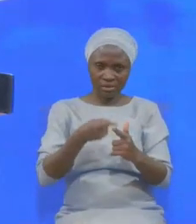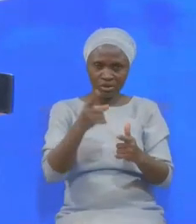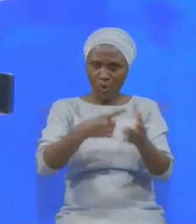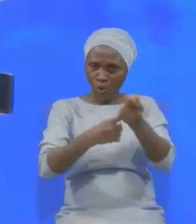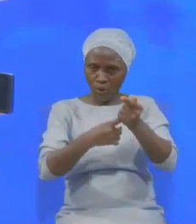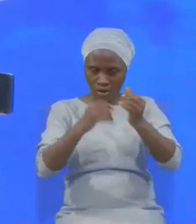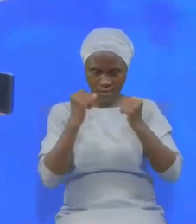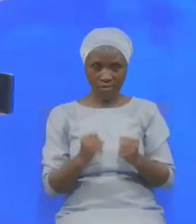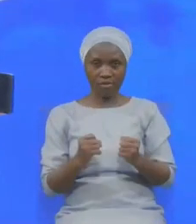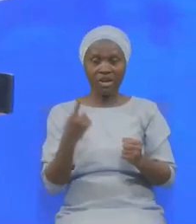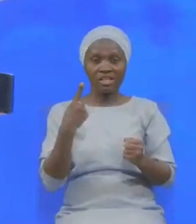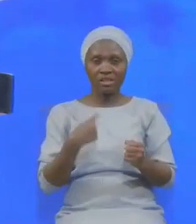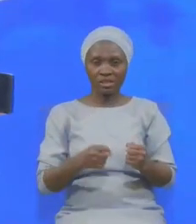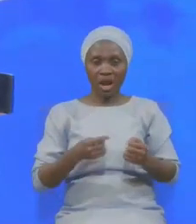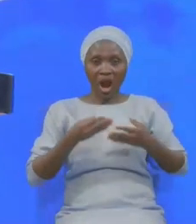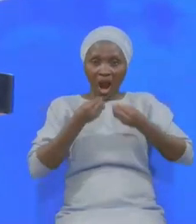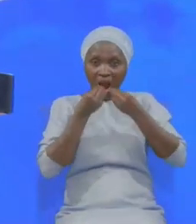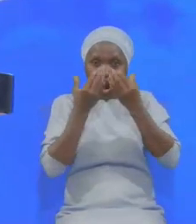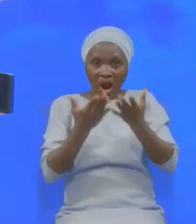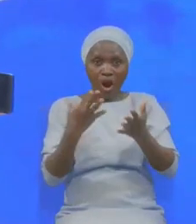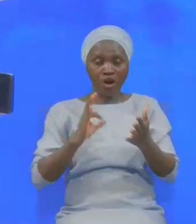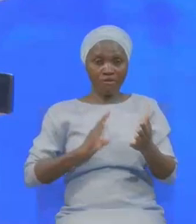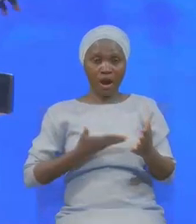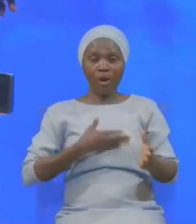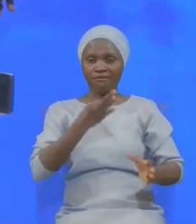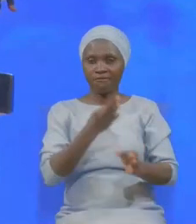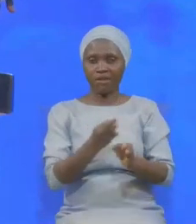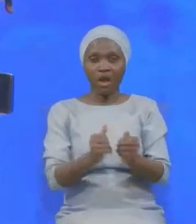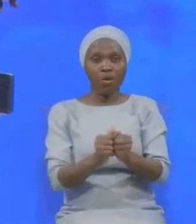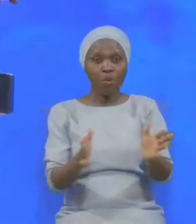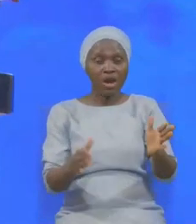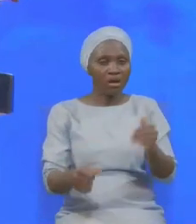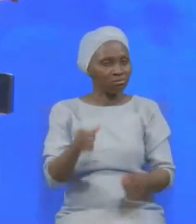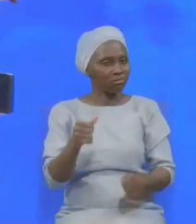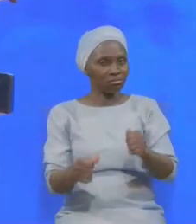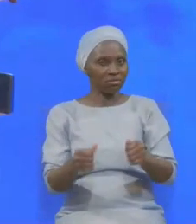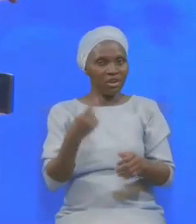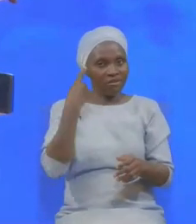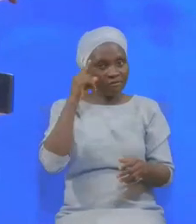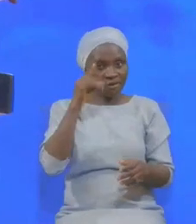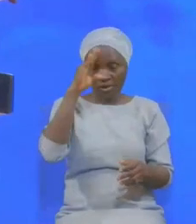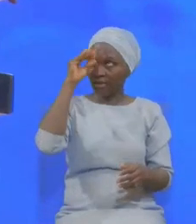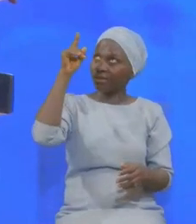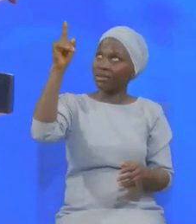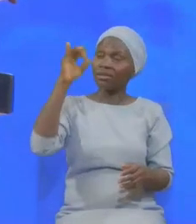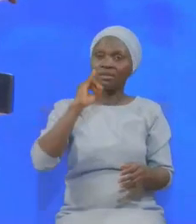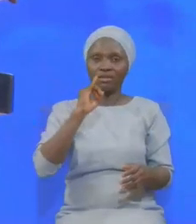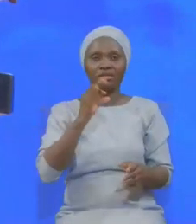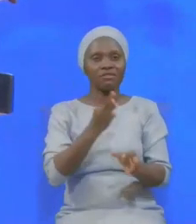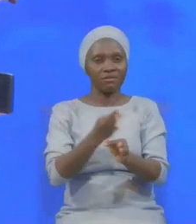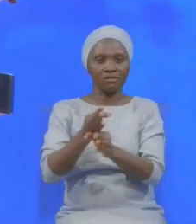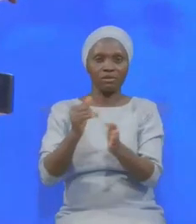fermement la profession de notre espérance, car celui qui a fait la promesse